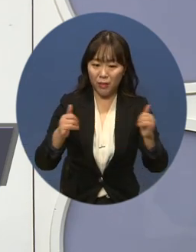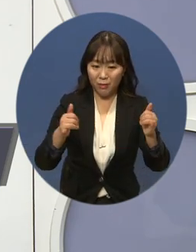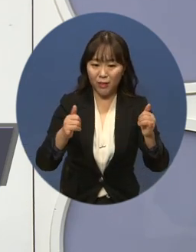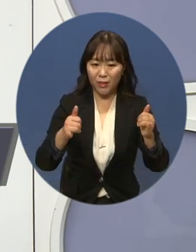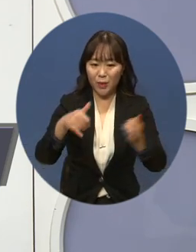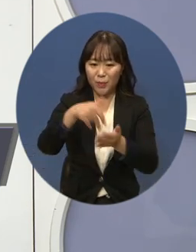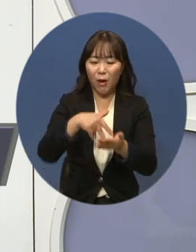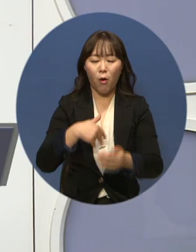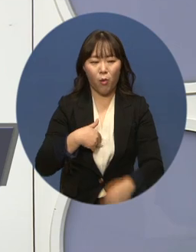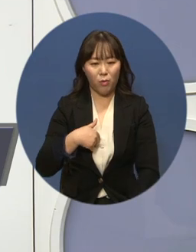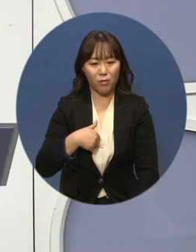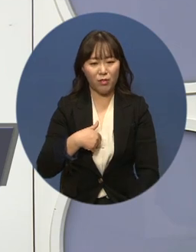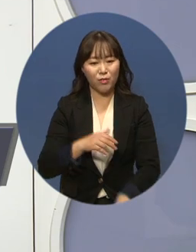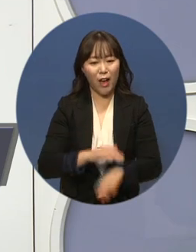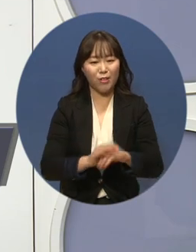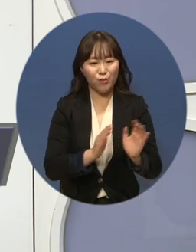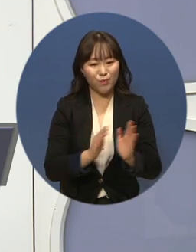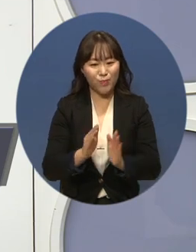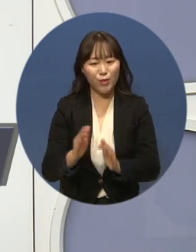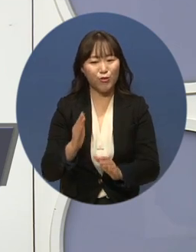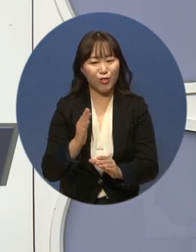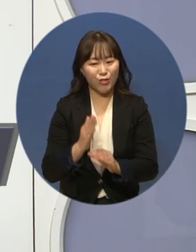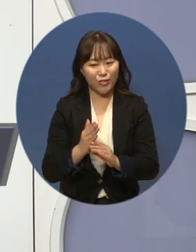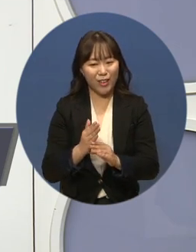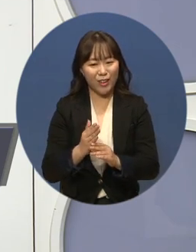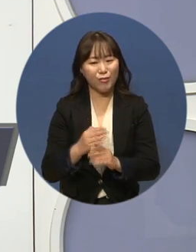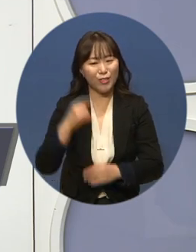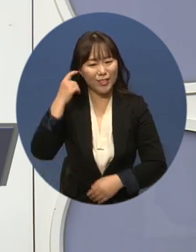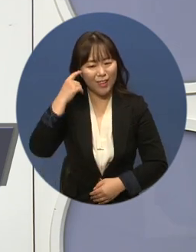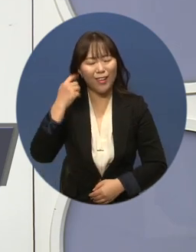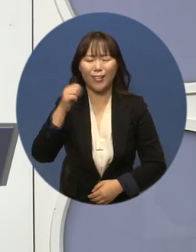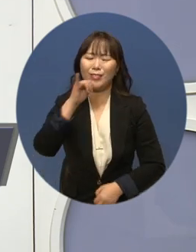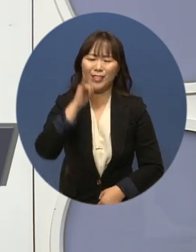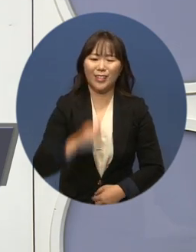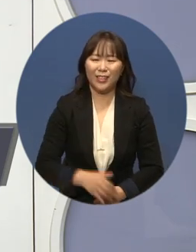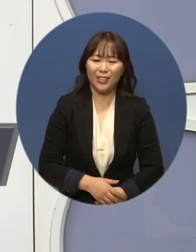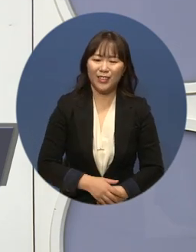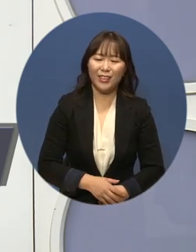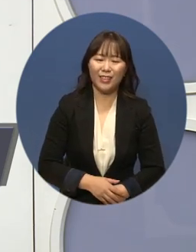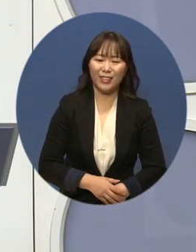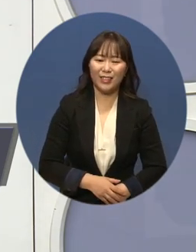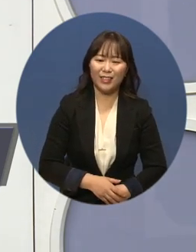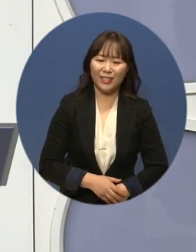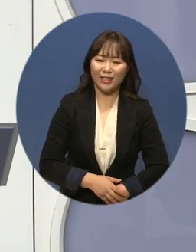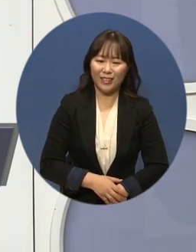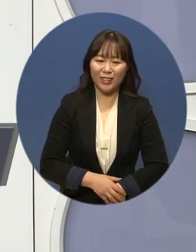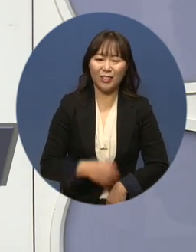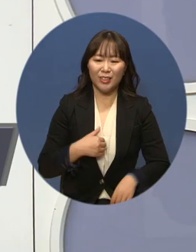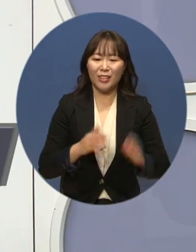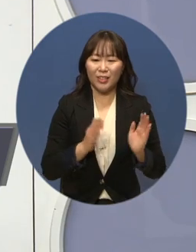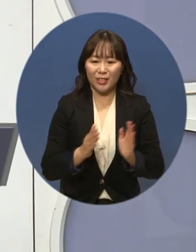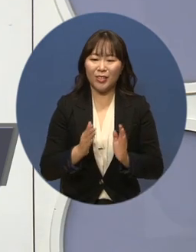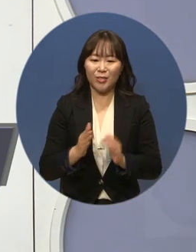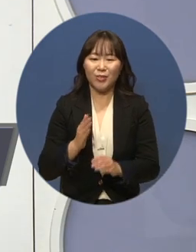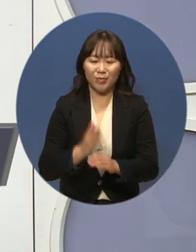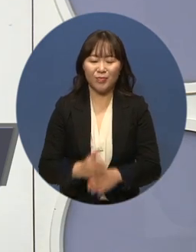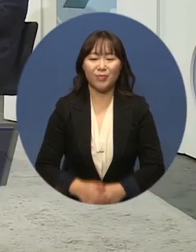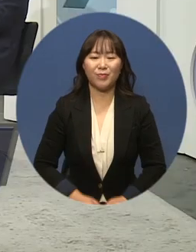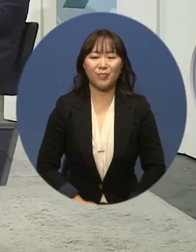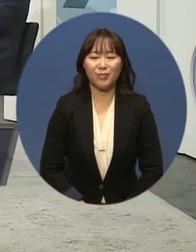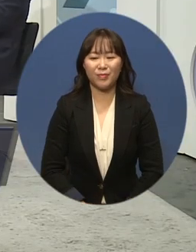경남도민들께서는 제가 대선을 잘 준비하고 있구나 이렇게 이해하고 계시더라고요. 저도 그렇습니다. 좀 차근차근 준비하고 있습니다.